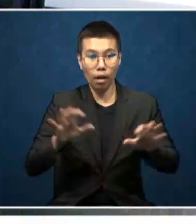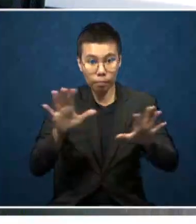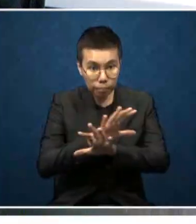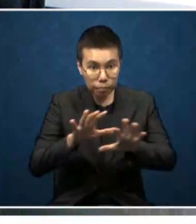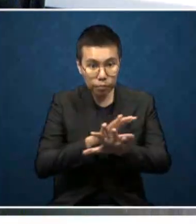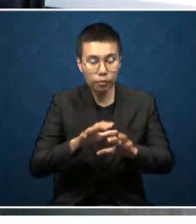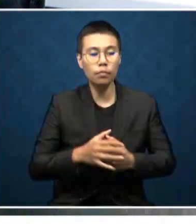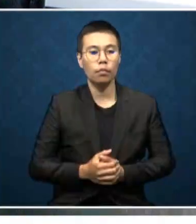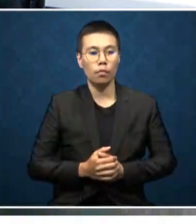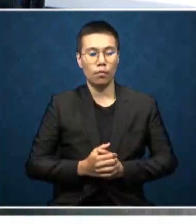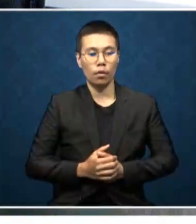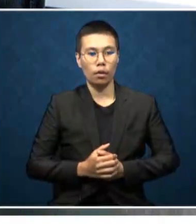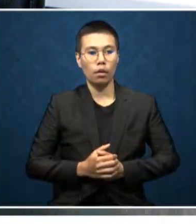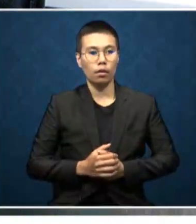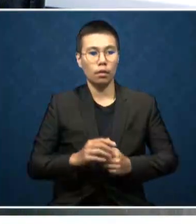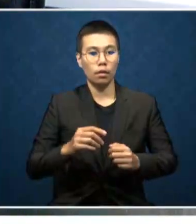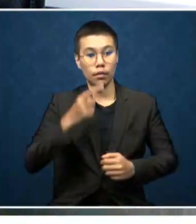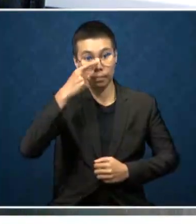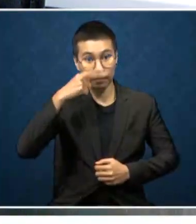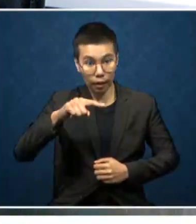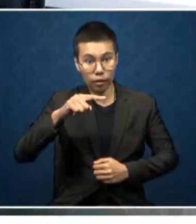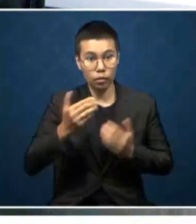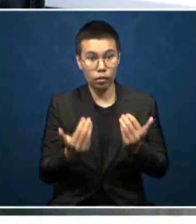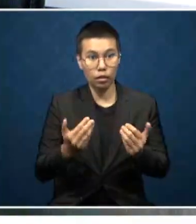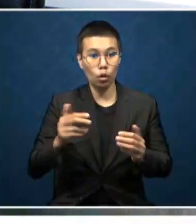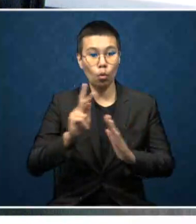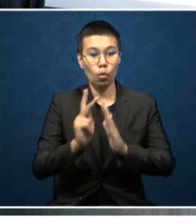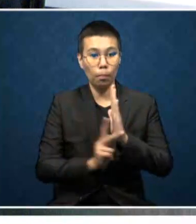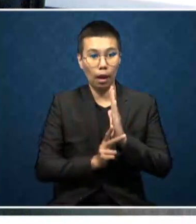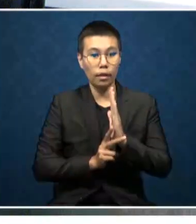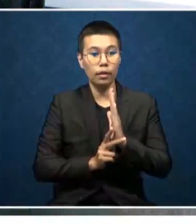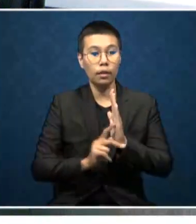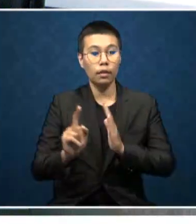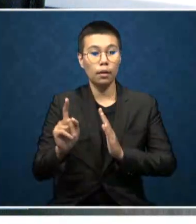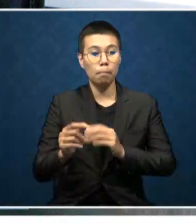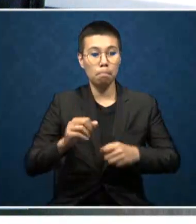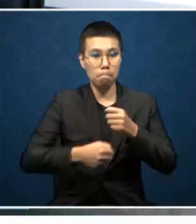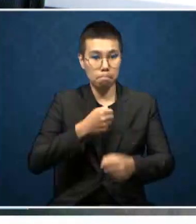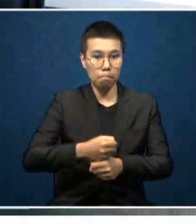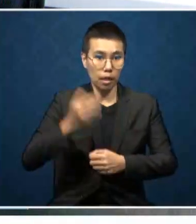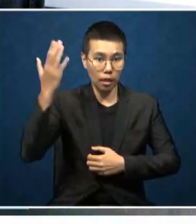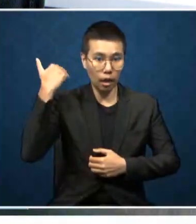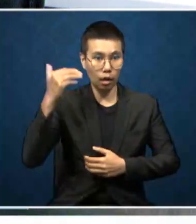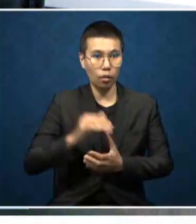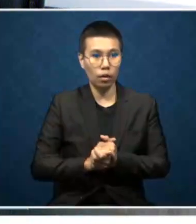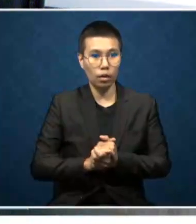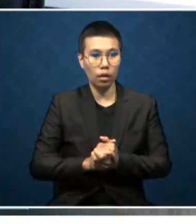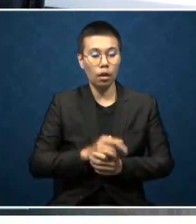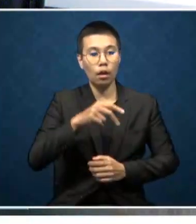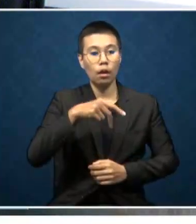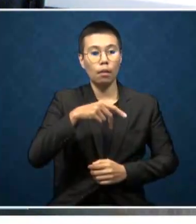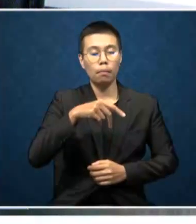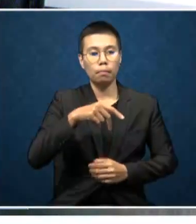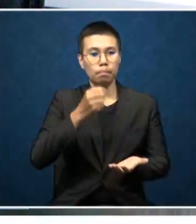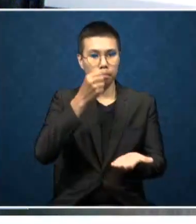ครับเนื่องจากเราเนี่ยประเทศไทยเนี่ยได้มีกฎหมายฉบับหนึ่งเกิดขึ้นเมื่อปีที่แล้วลงในราชกิจจานุเบกษา